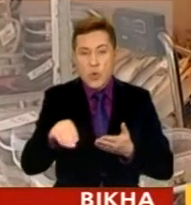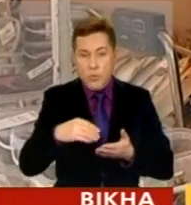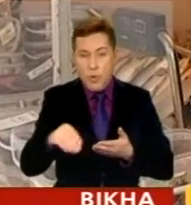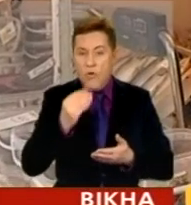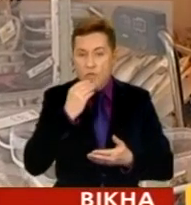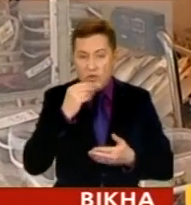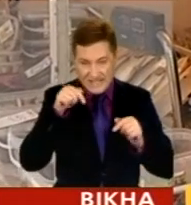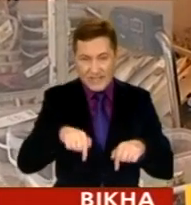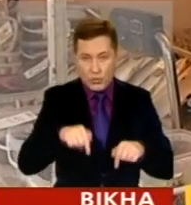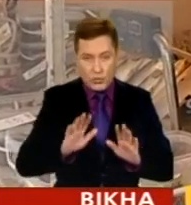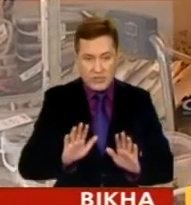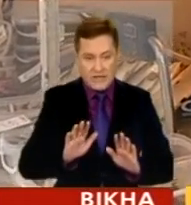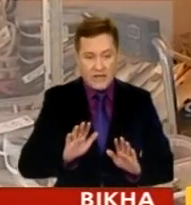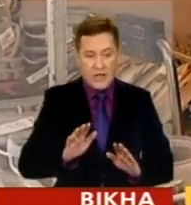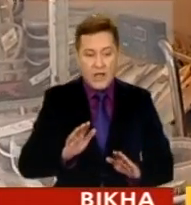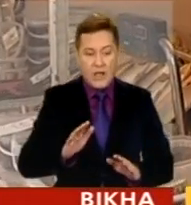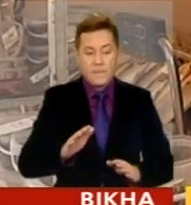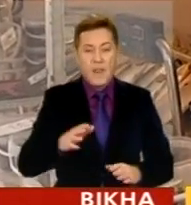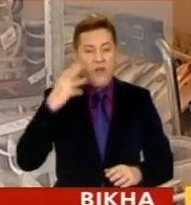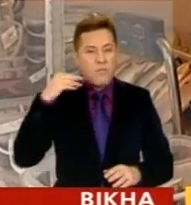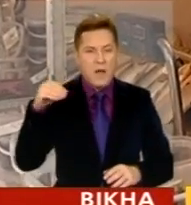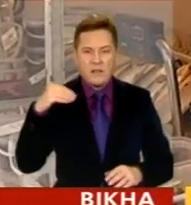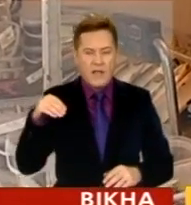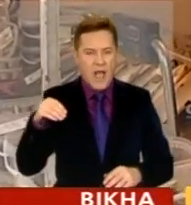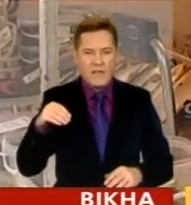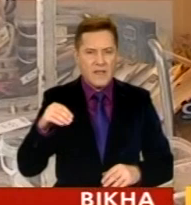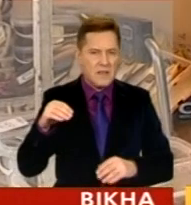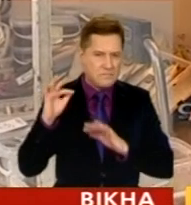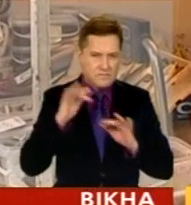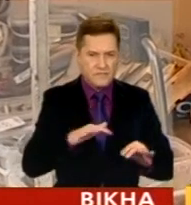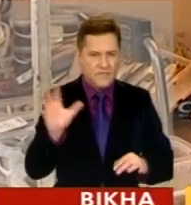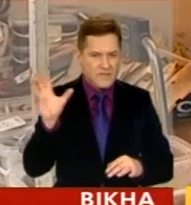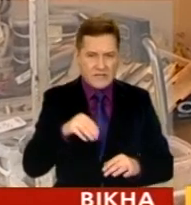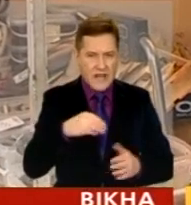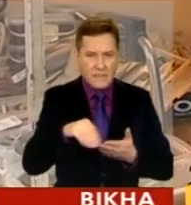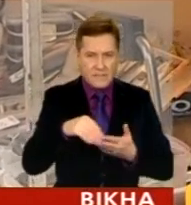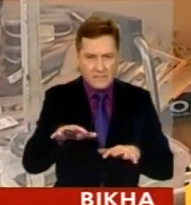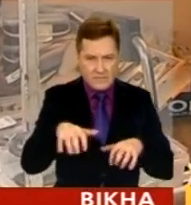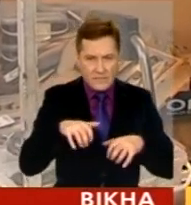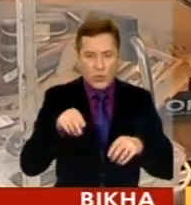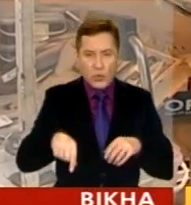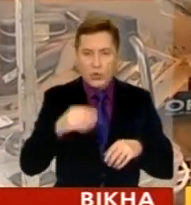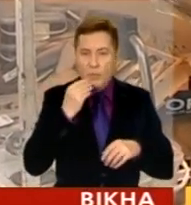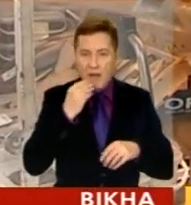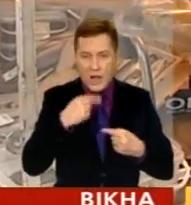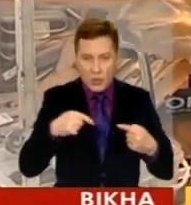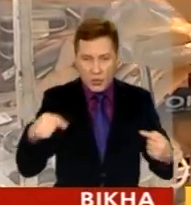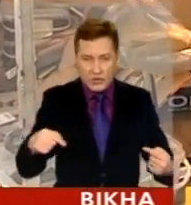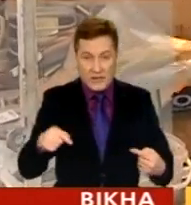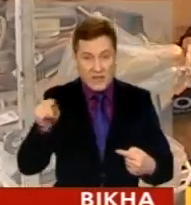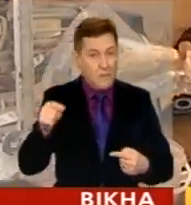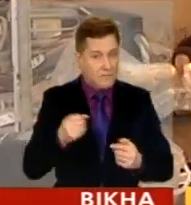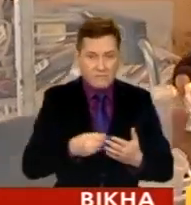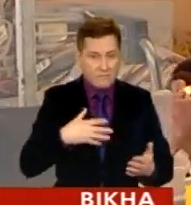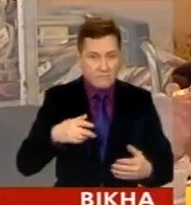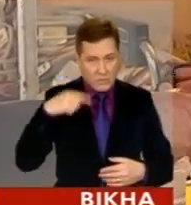У нас всі постійні, да, Молдаві, ми постійні. Всі Молдаві, да. Вся Молдова. Да, ну, і Україна теж, на Молдова